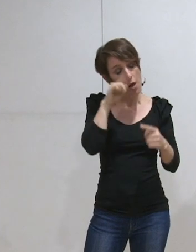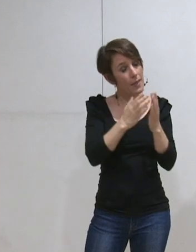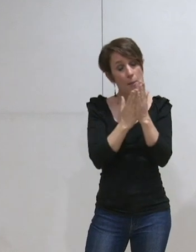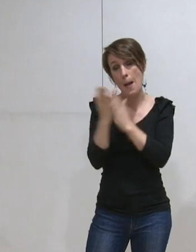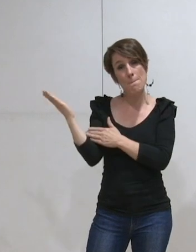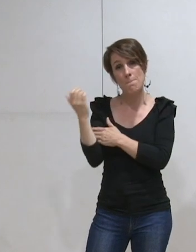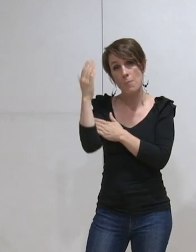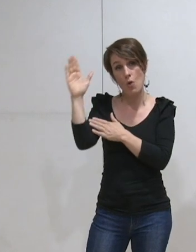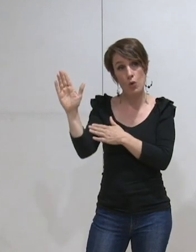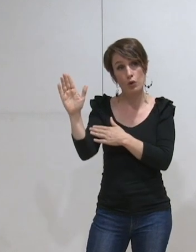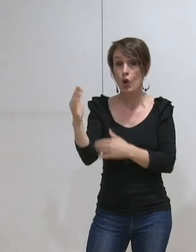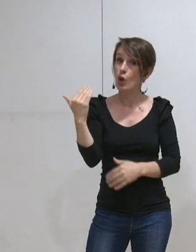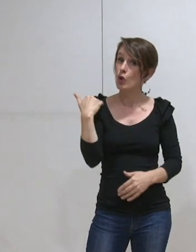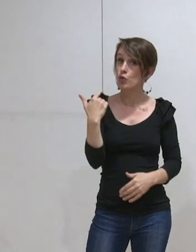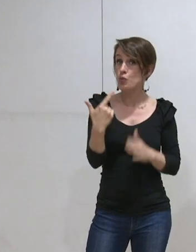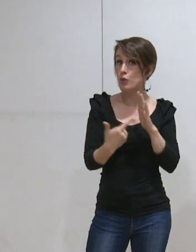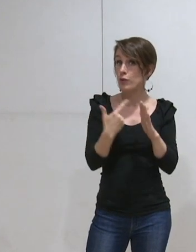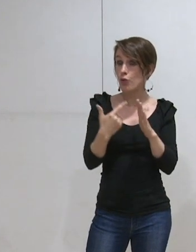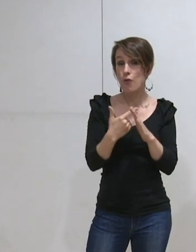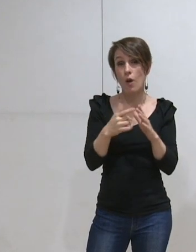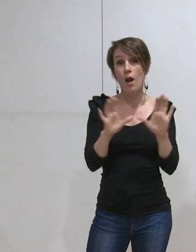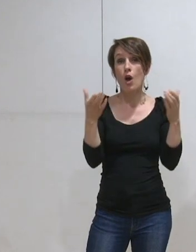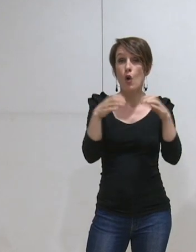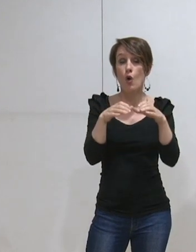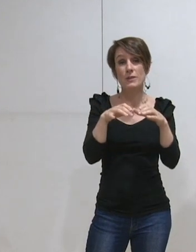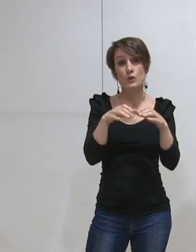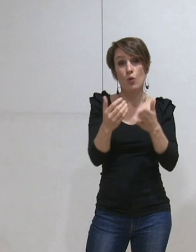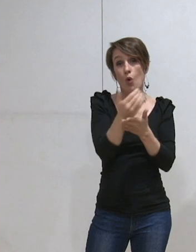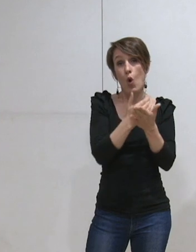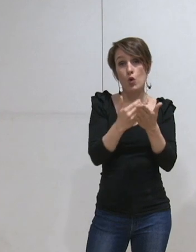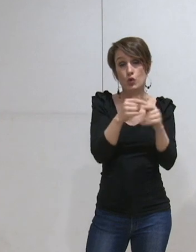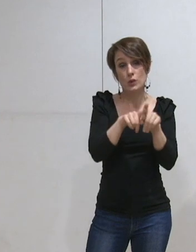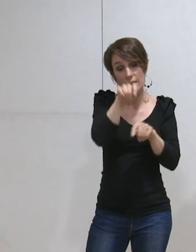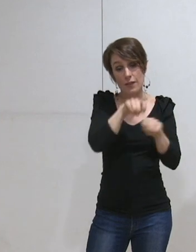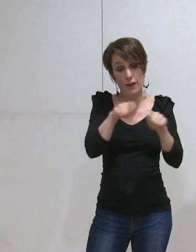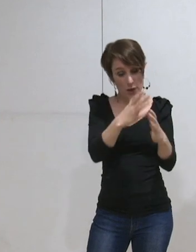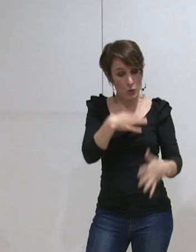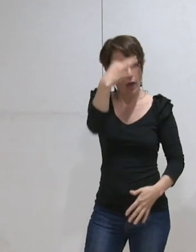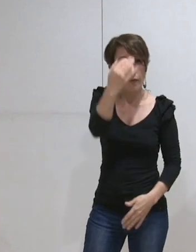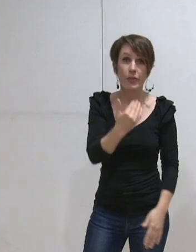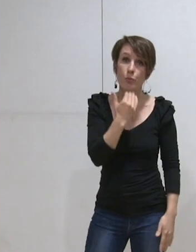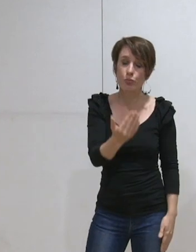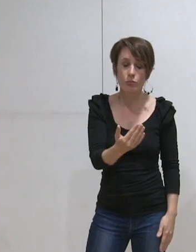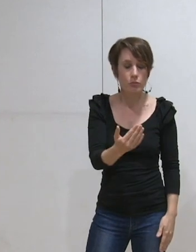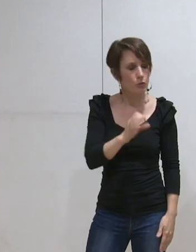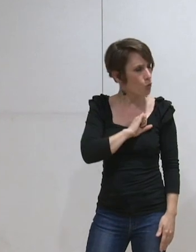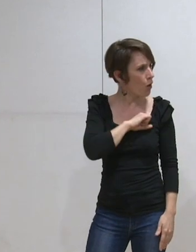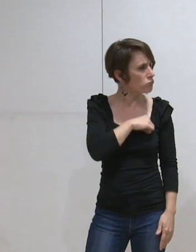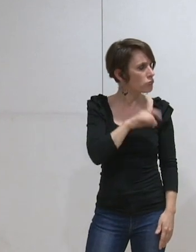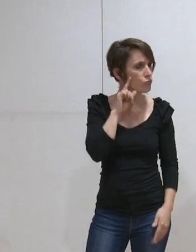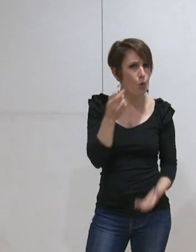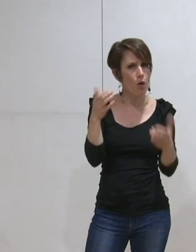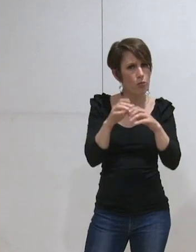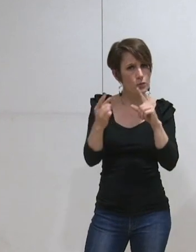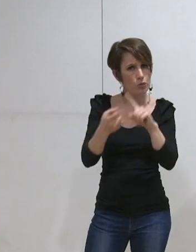depuis deux fois je ne suis plus invité à la commission ressources et évaluation ça me chagrine beaucoup parce que c'est une commission très importante qui discute